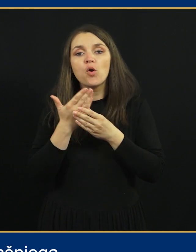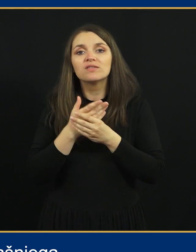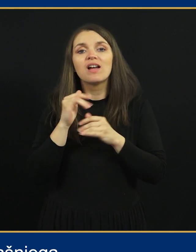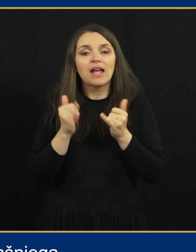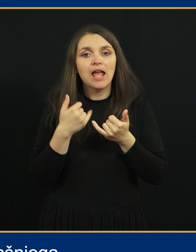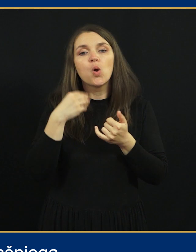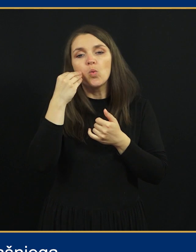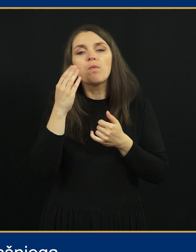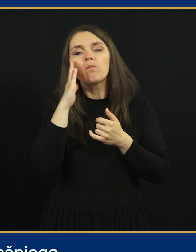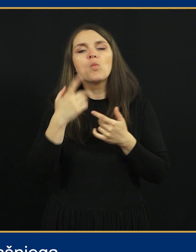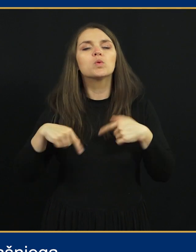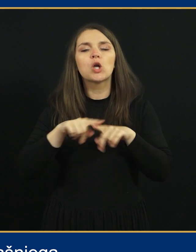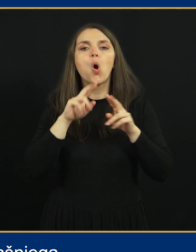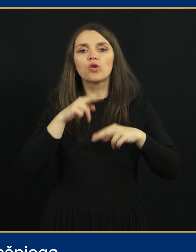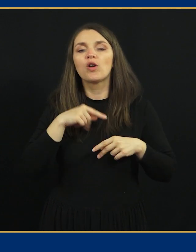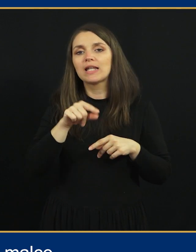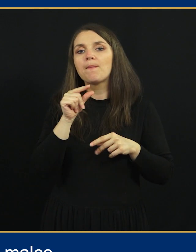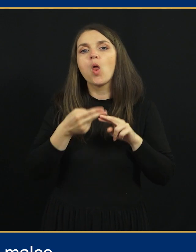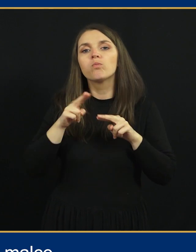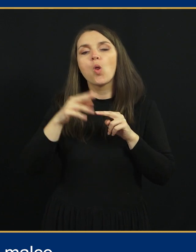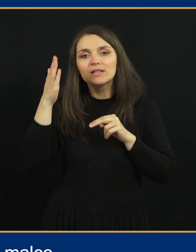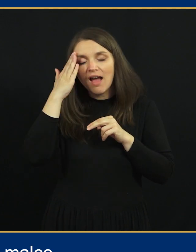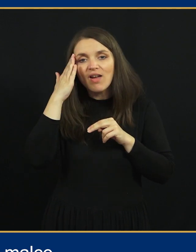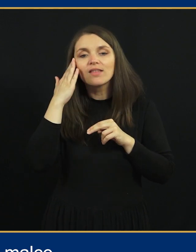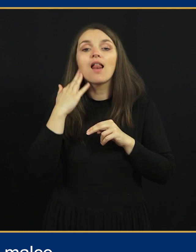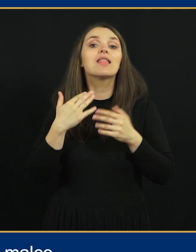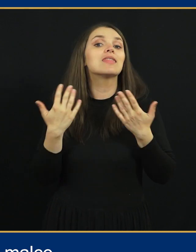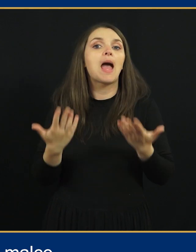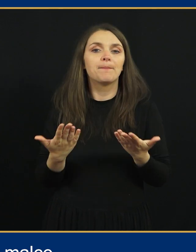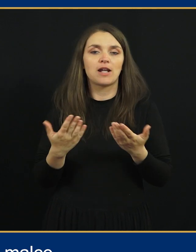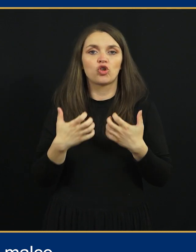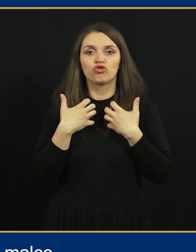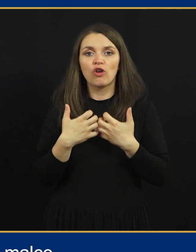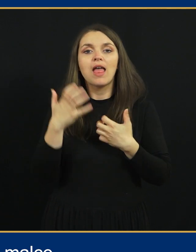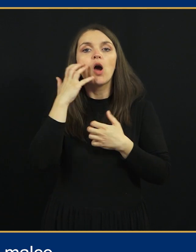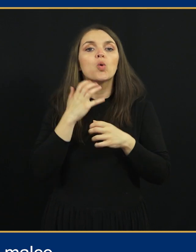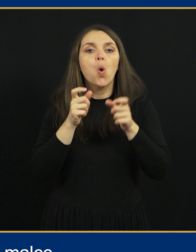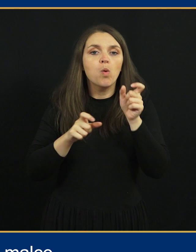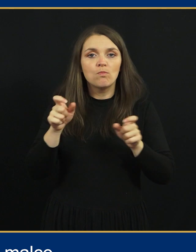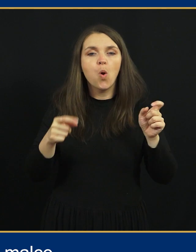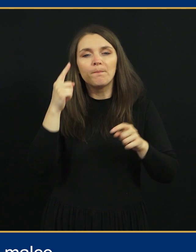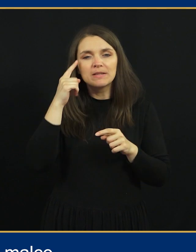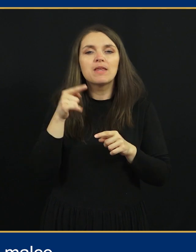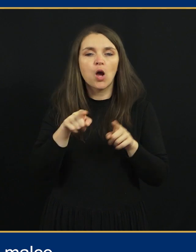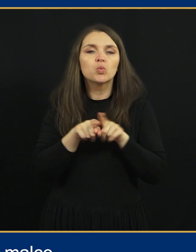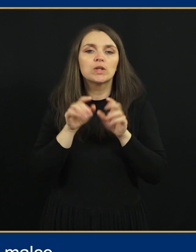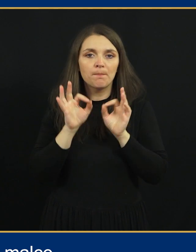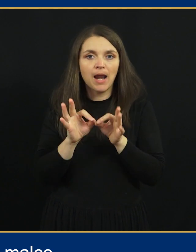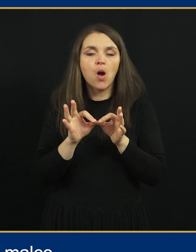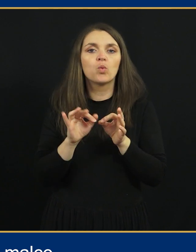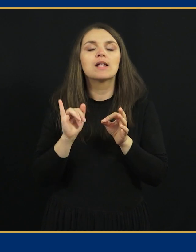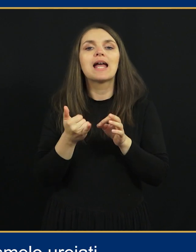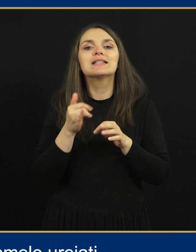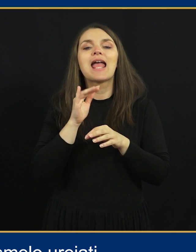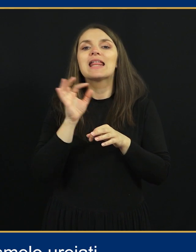poanta današnjega posveta je, in jaz upam, da se bomo vsi odgovorni tega malce bolj zavedali, namreč želja Romov je, in